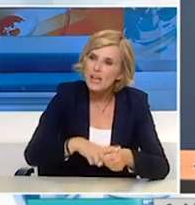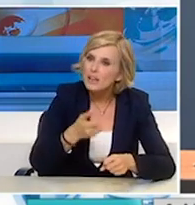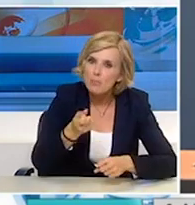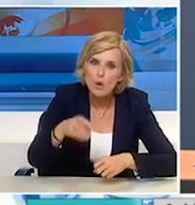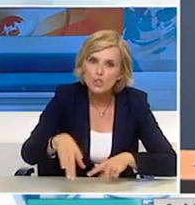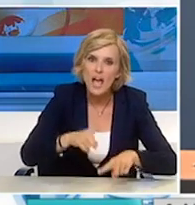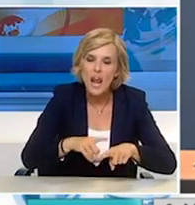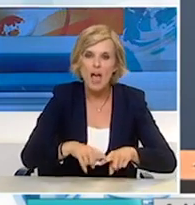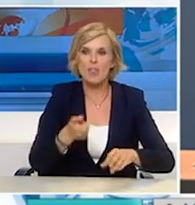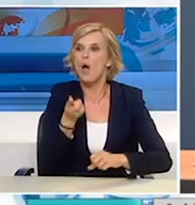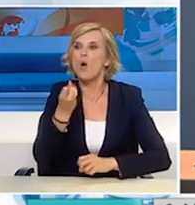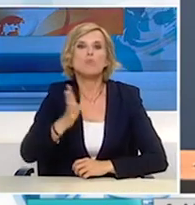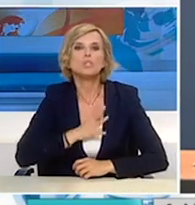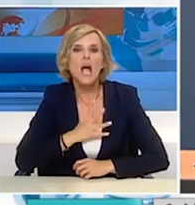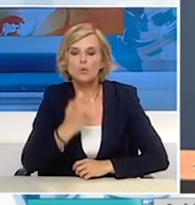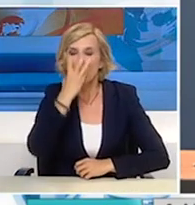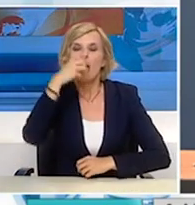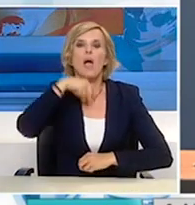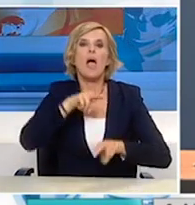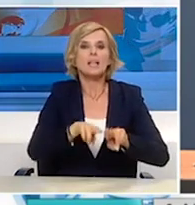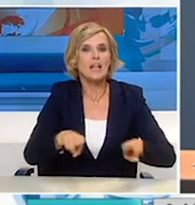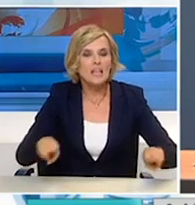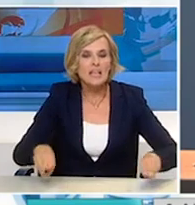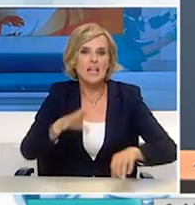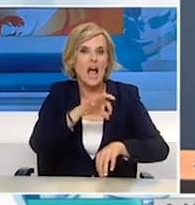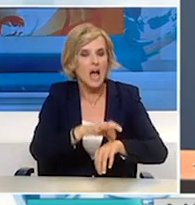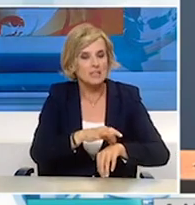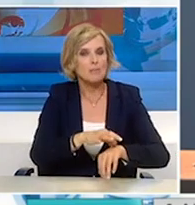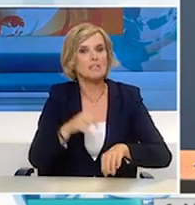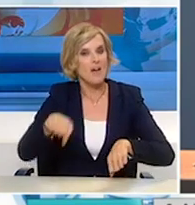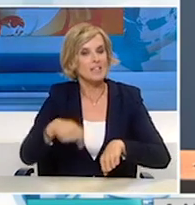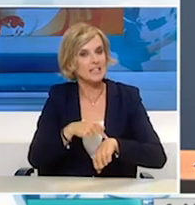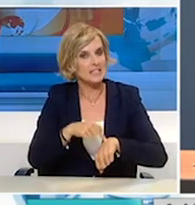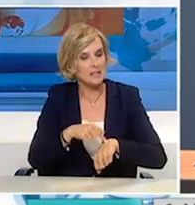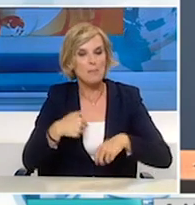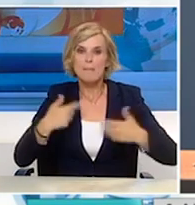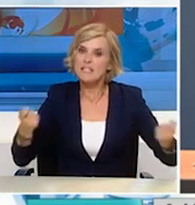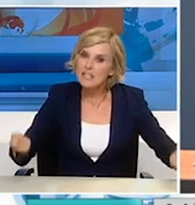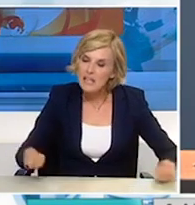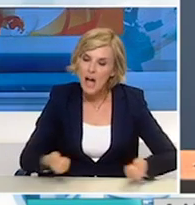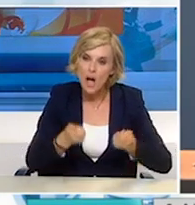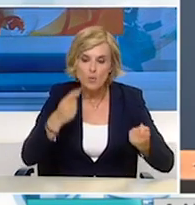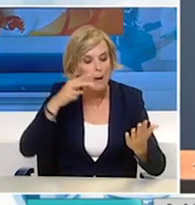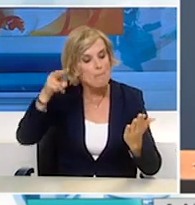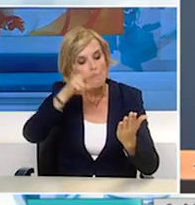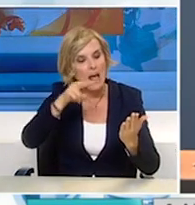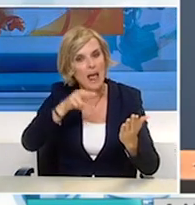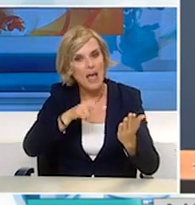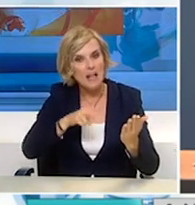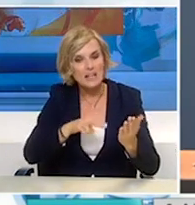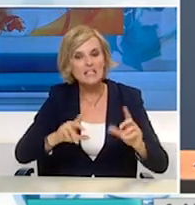όπως πιστεύω θα τεκμηριωθεί και με τις μελέτες αντισωμάτων οι οποίες τρέχουν. Για αυτές πιστεύω να έχουμε γρήγορα